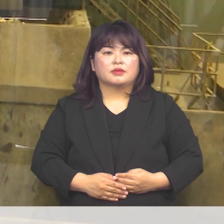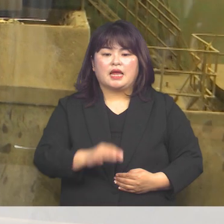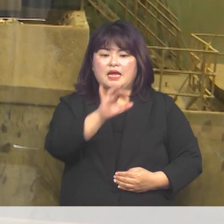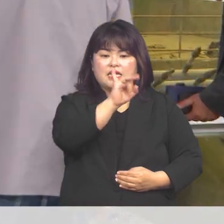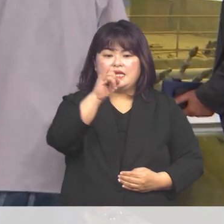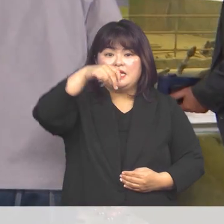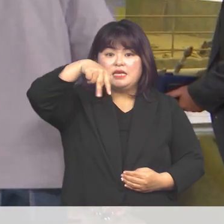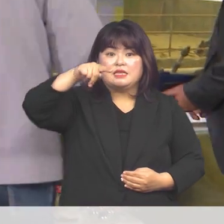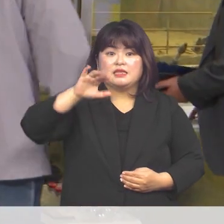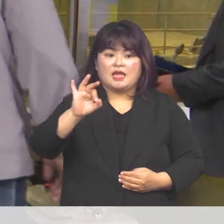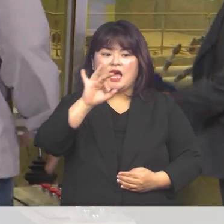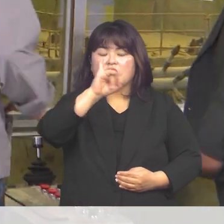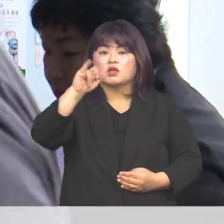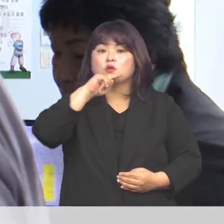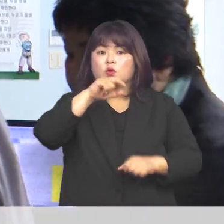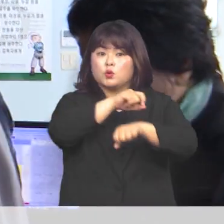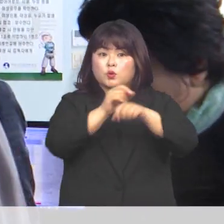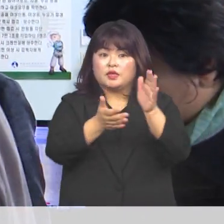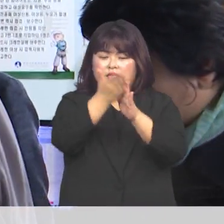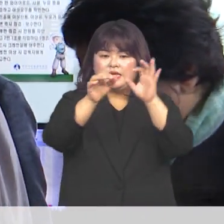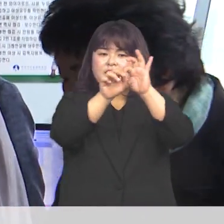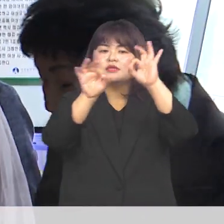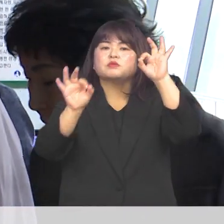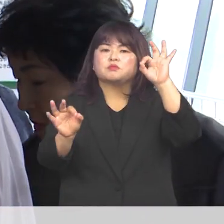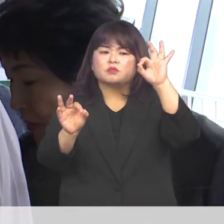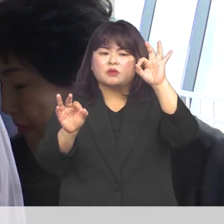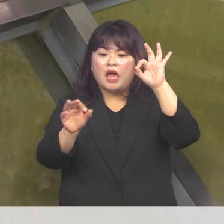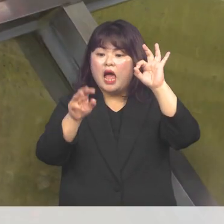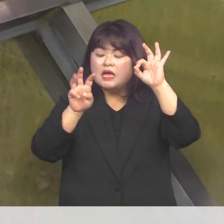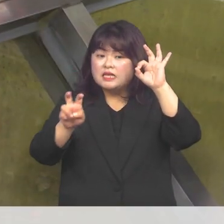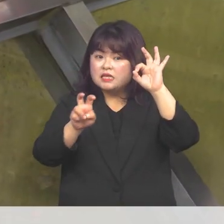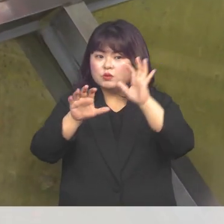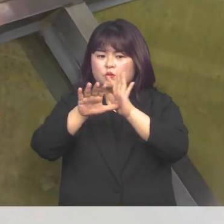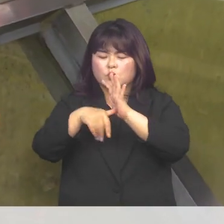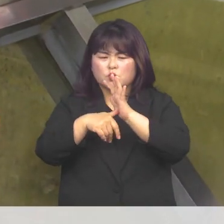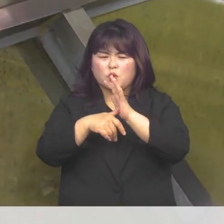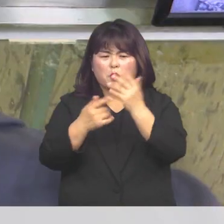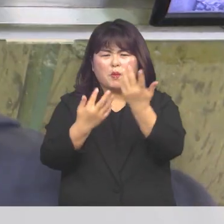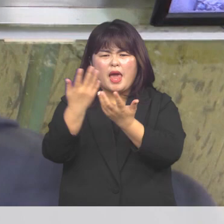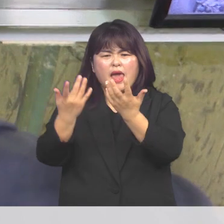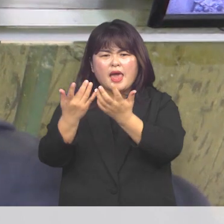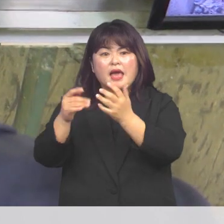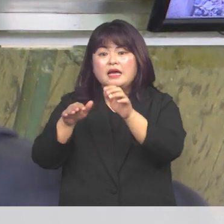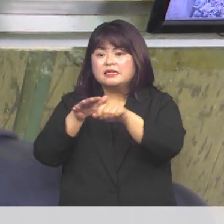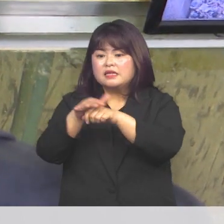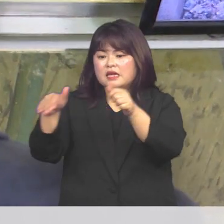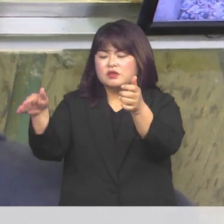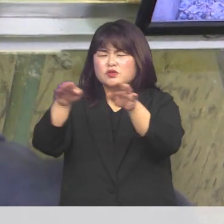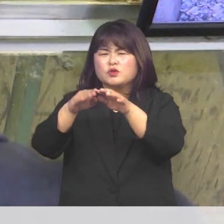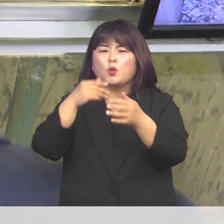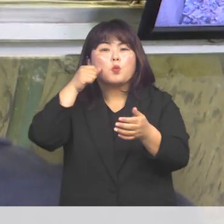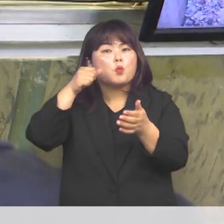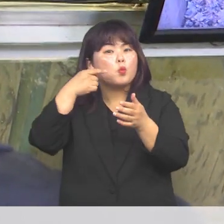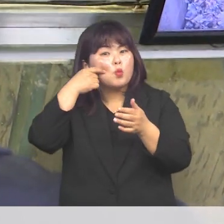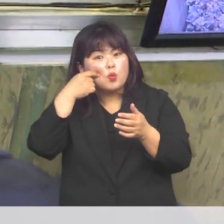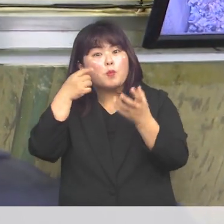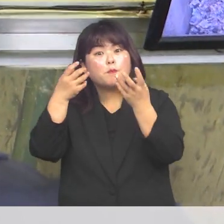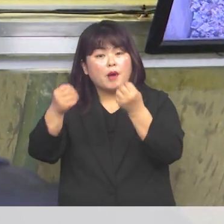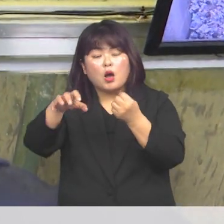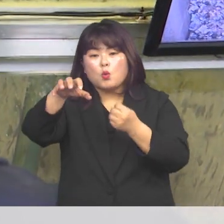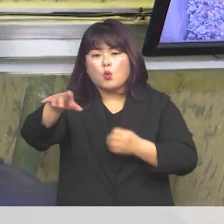이상일 용인특례시장은 20일 폐기물 소각시설 모범 사례로 평가받는 아산환경과학공원에